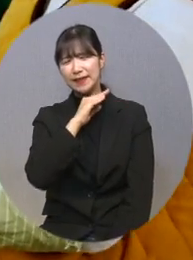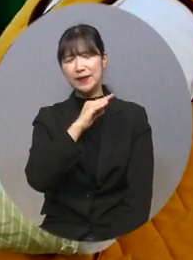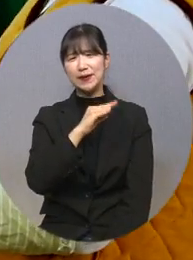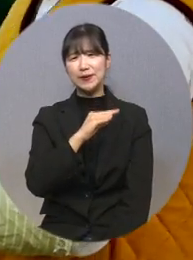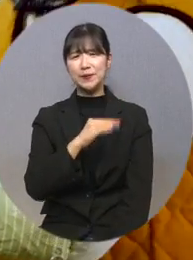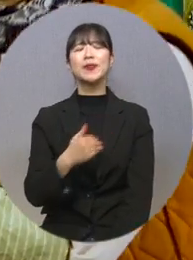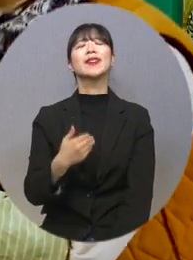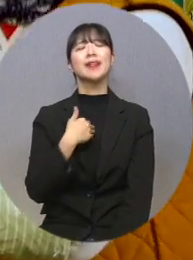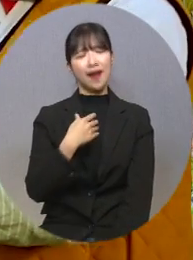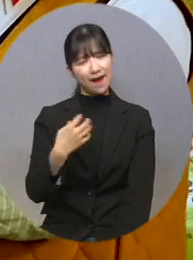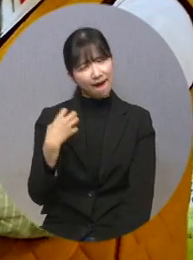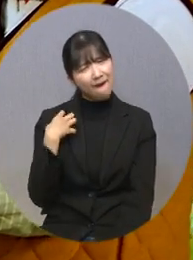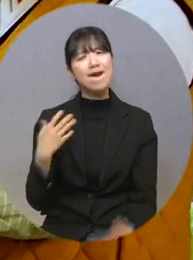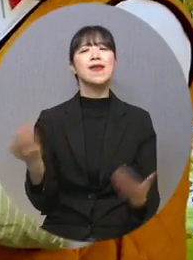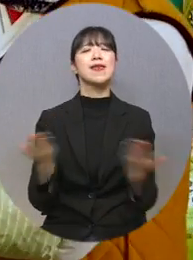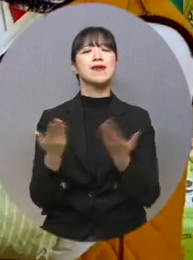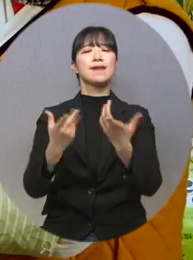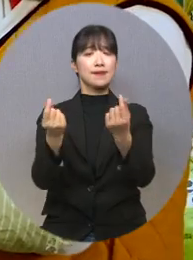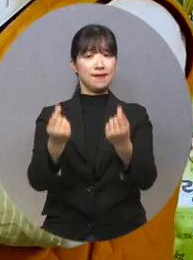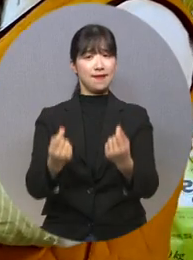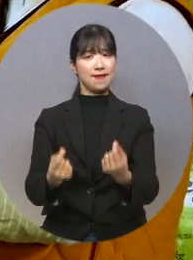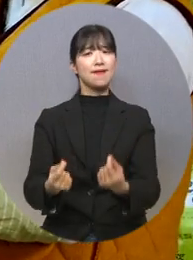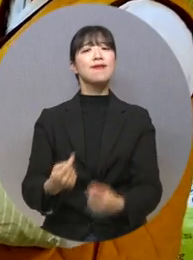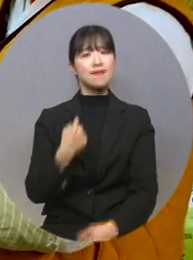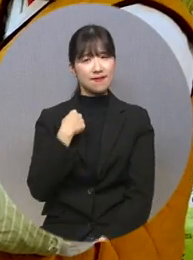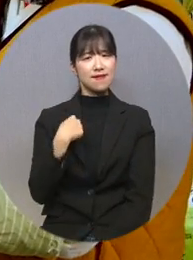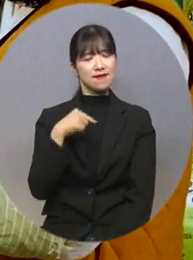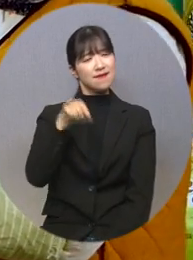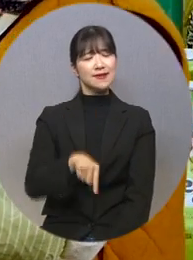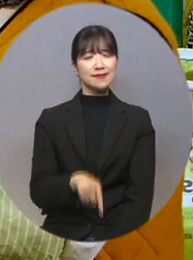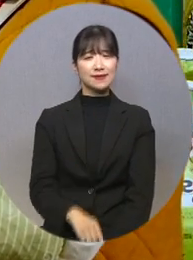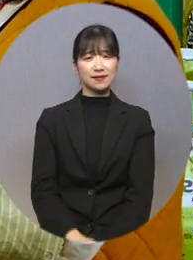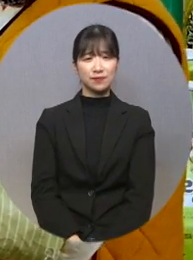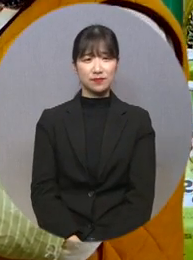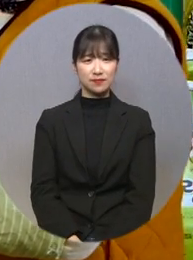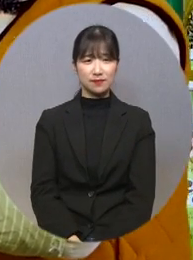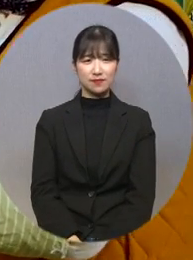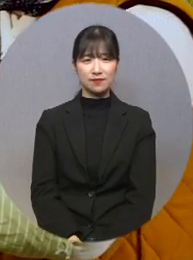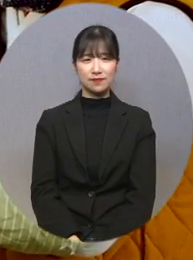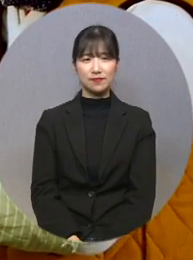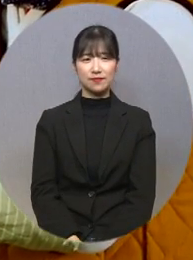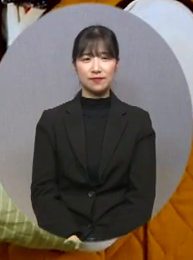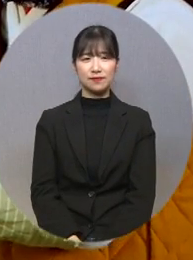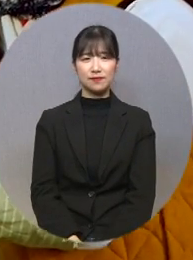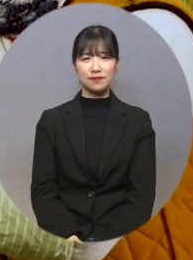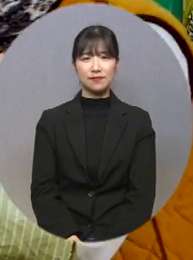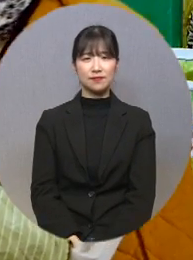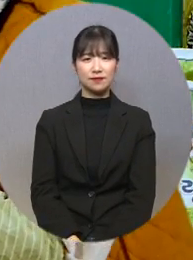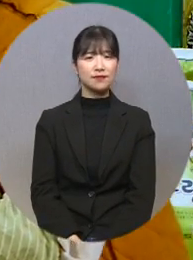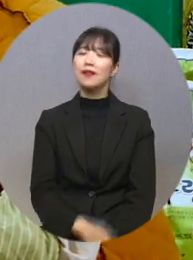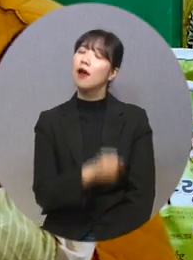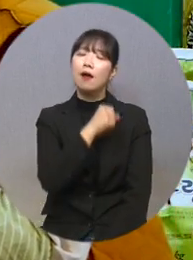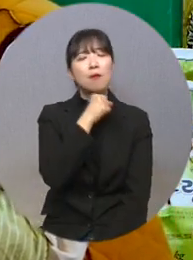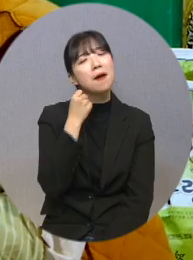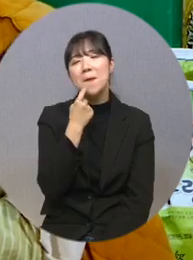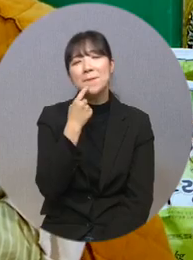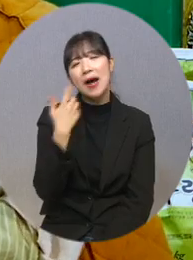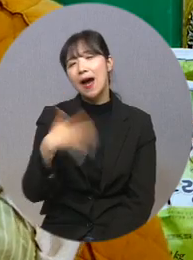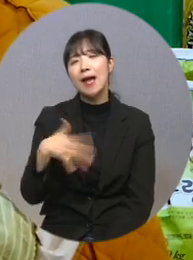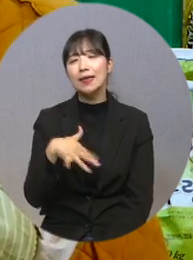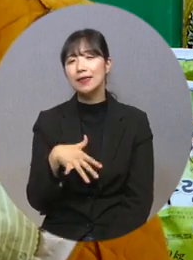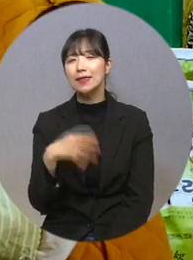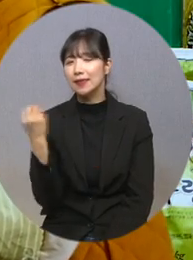제 역할이고, 제 이게 제 본분이고, 제가 이것 때문에 남자 작전을 하는데, 네, 선배님. 아. 맛을 잘 모르겠네요. 아, 그래요?